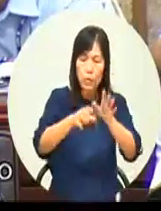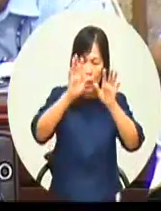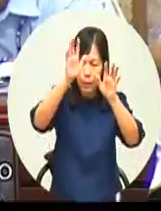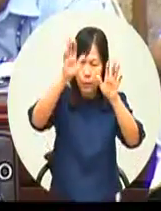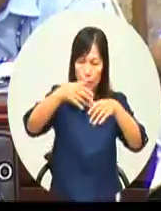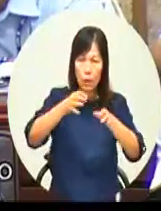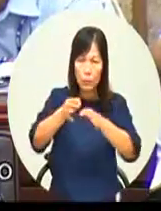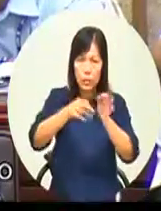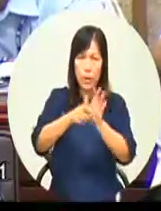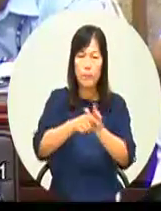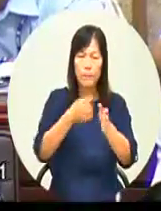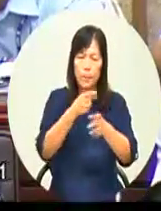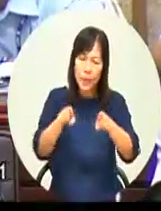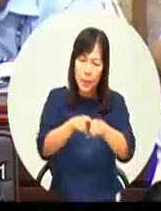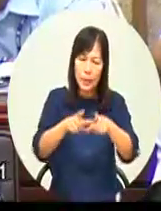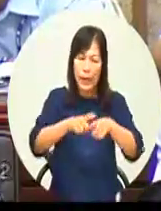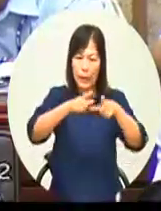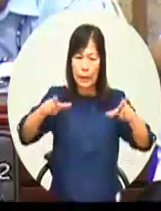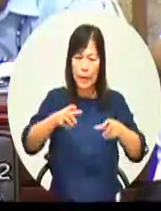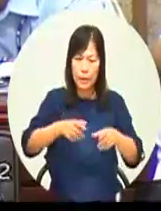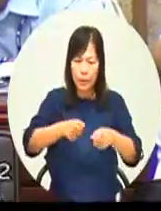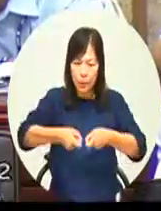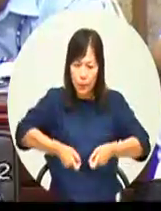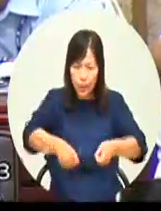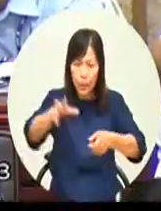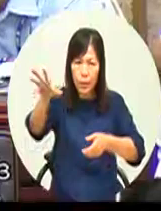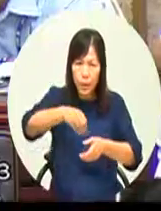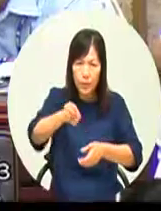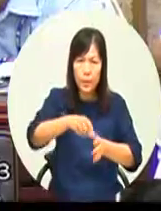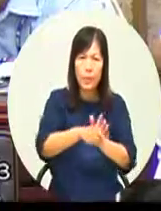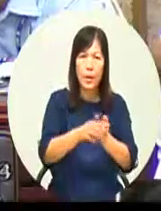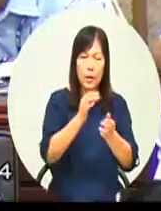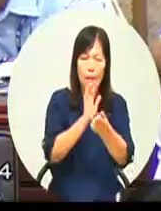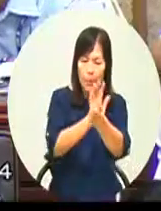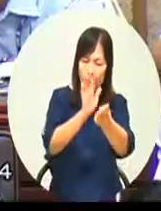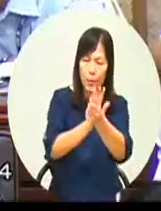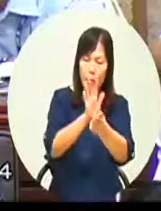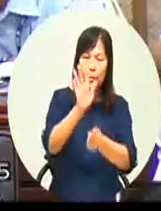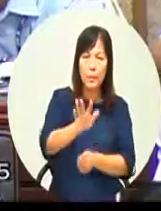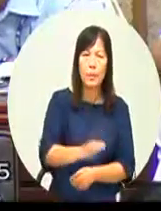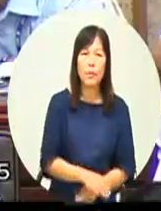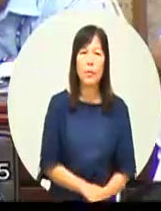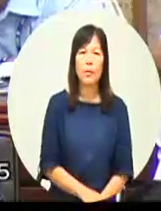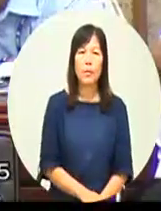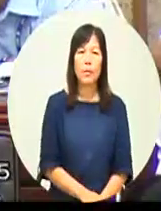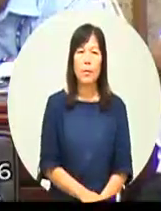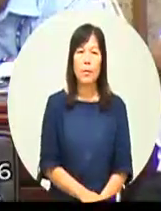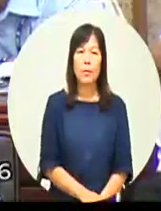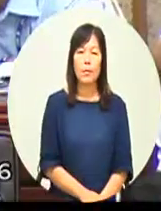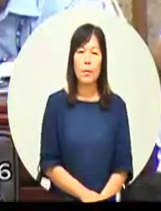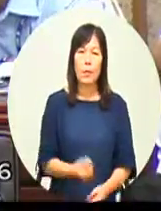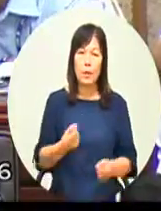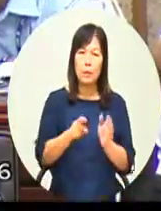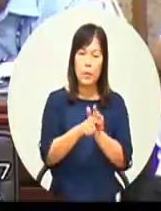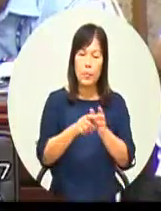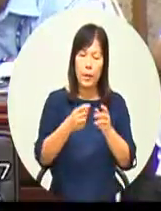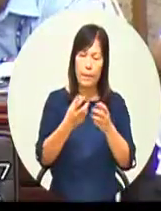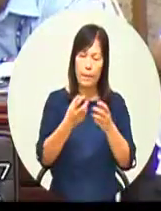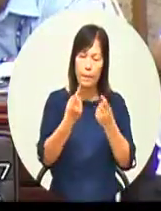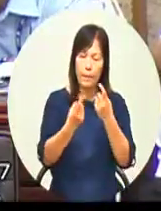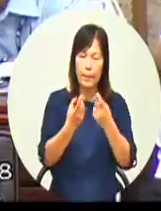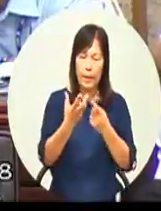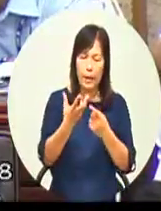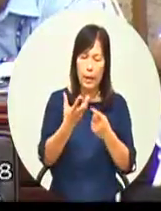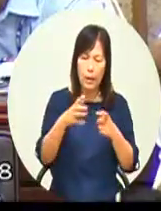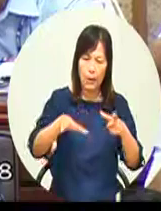那针对相关的这些餐饮业部分，然后来进行推动的部分。另外我们比较大的面